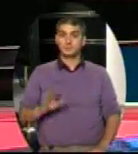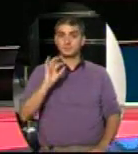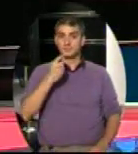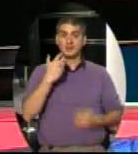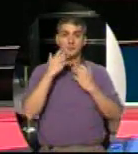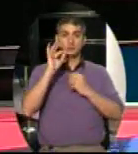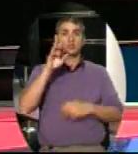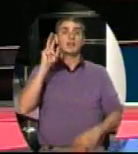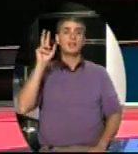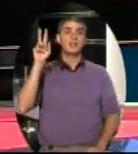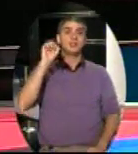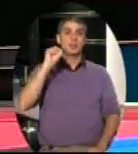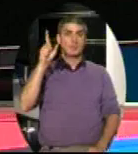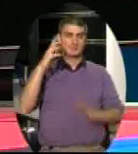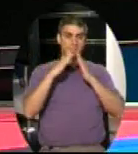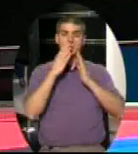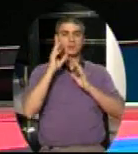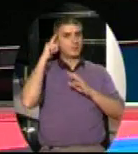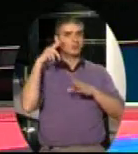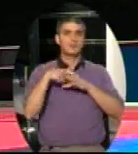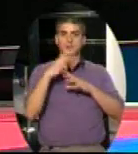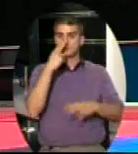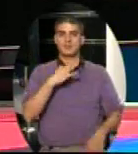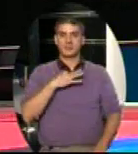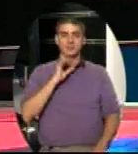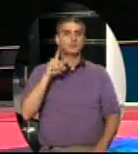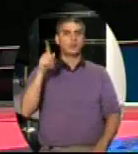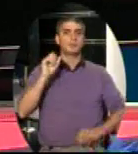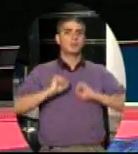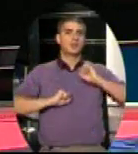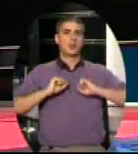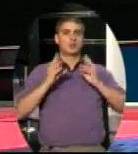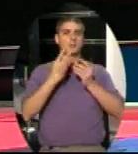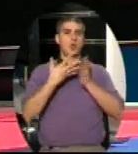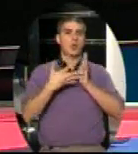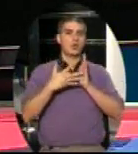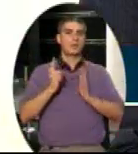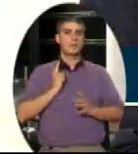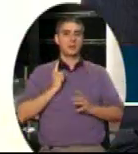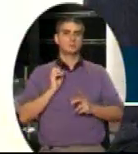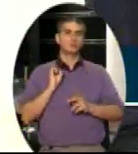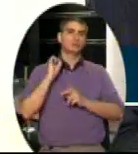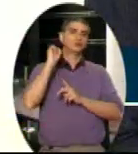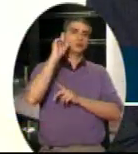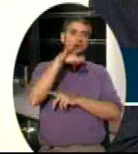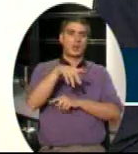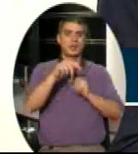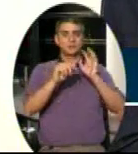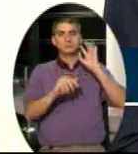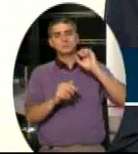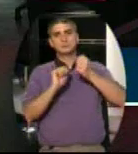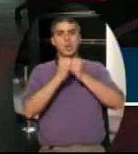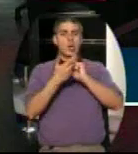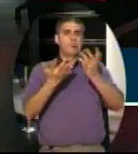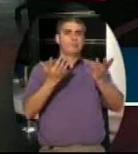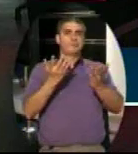בפרשיית סלומיאנסקי, מה שמטריד בעיניי לפחות, זה שיש שם התנהלות עם חוקרים פרטיים שנשלחים נכון. כדי, או